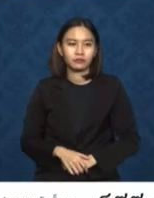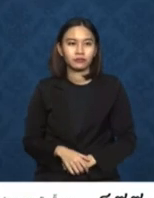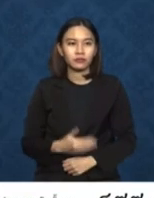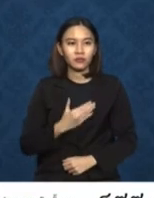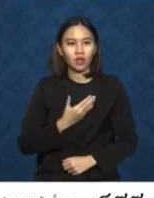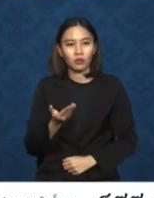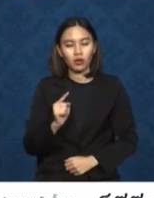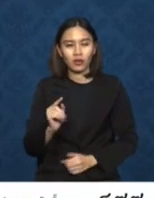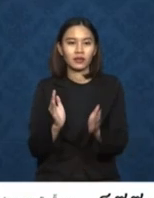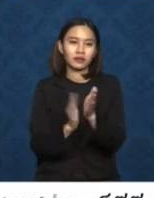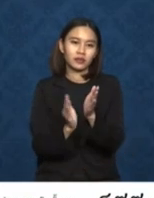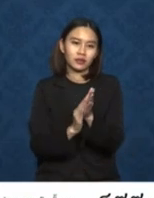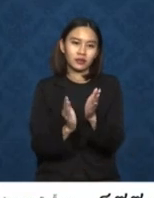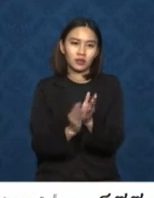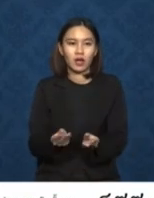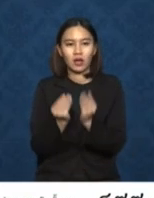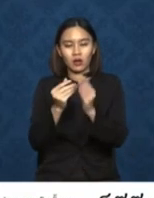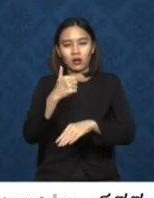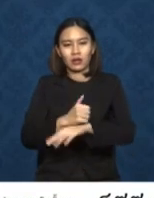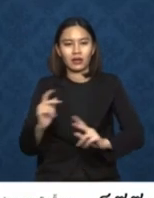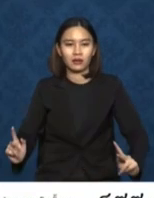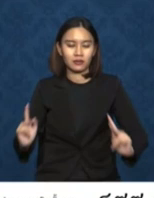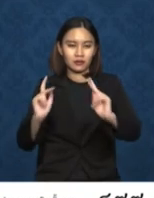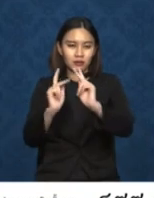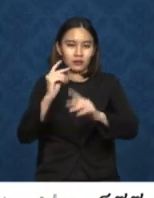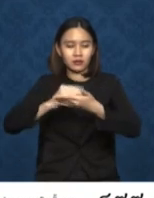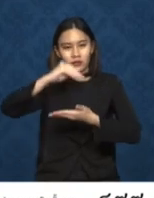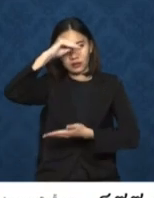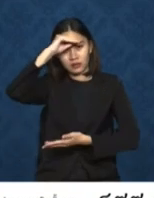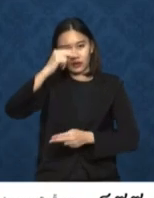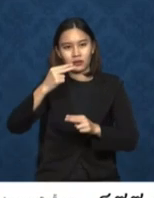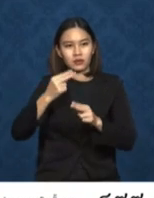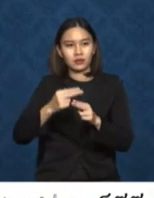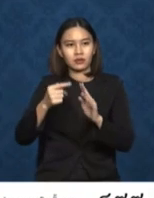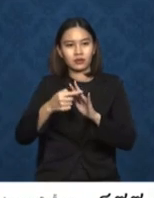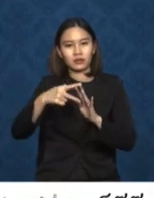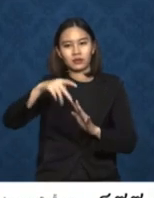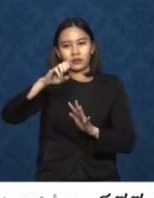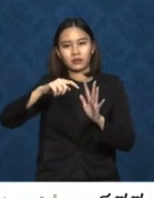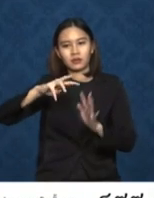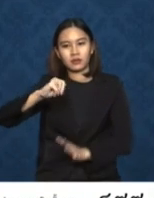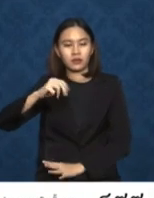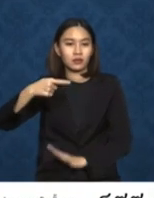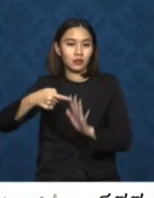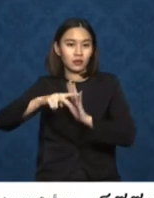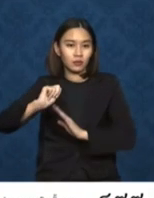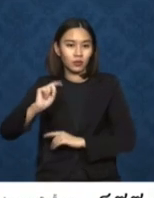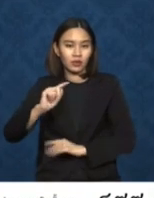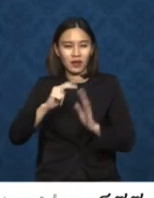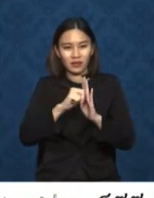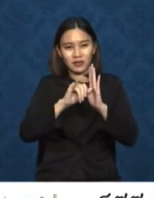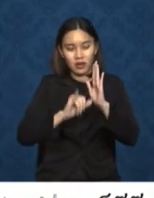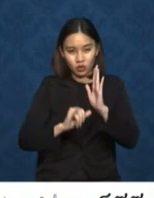ผมขออนัญชื่นชมท่เทตวากรwolสสิิการท่านผตำนวดierz bande เพิมกดชสชอบแลดใโบาย